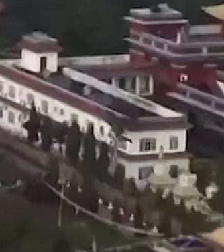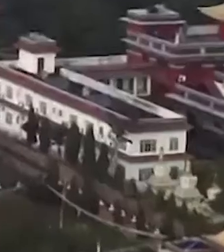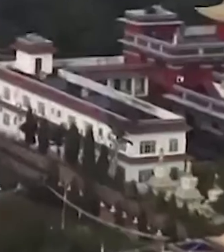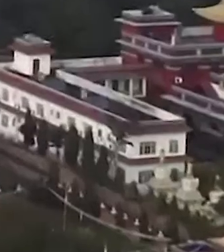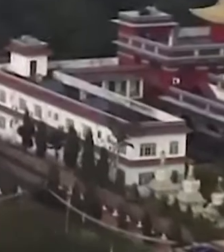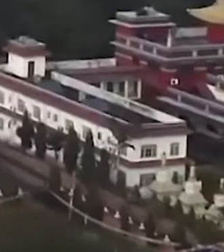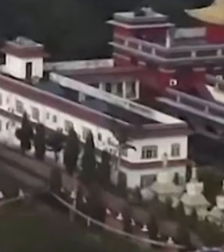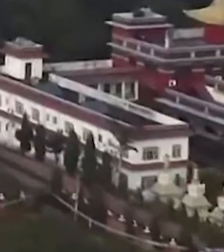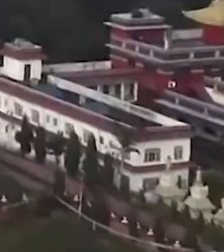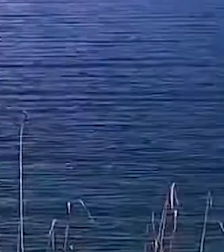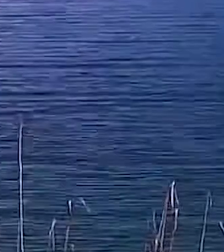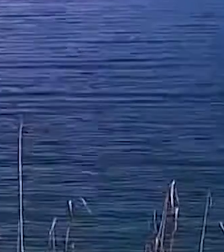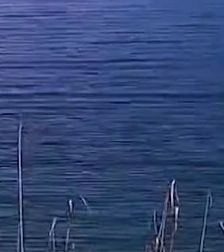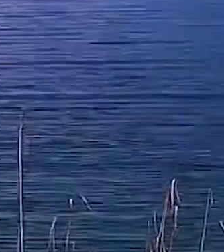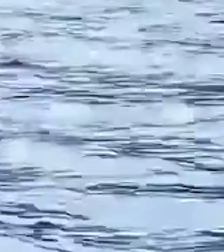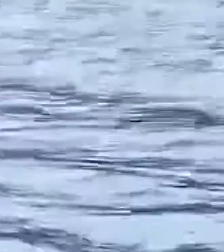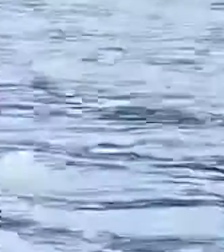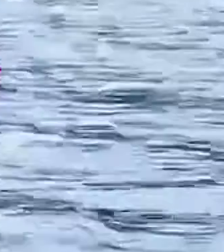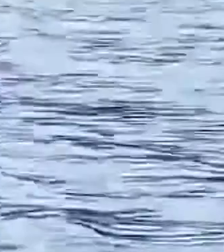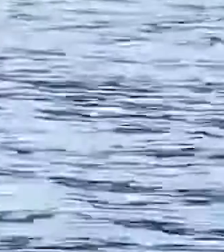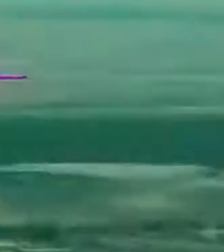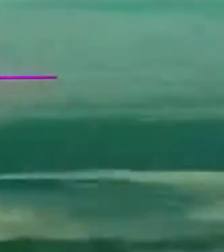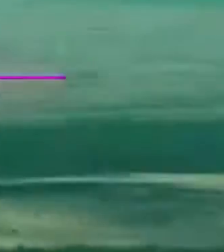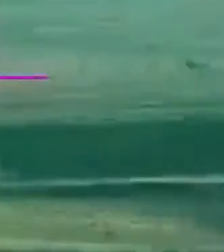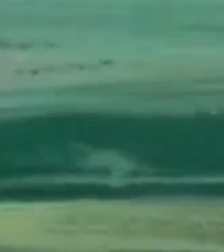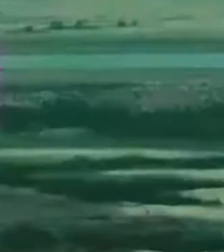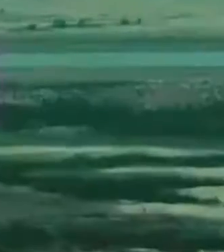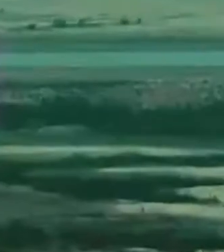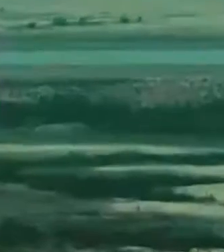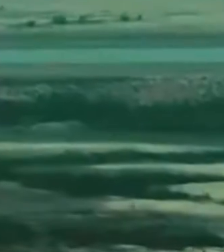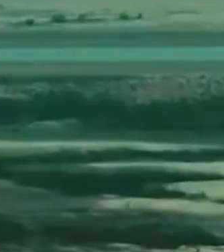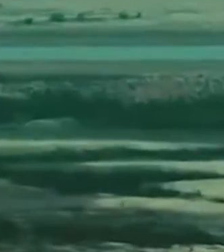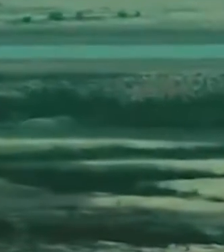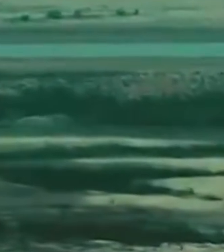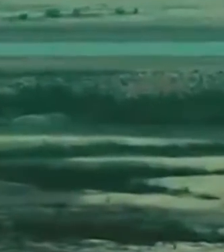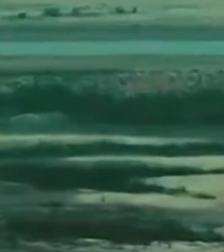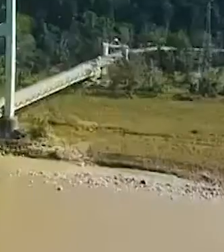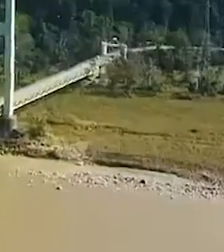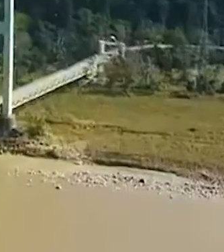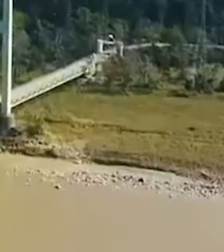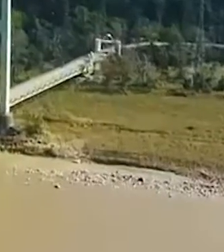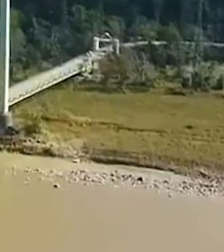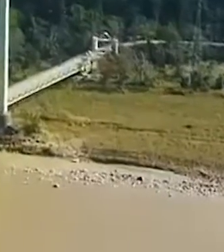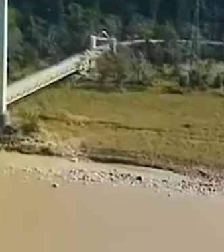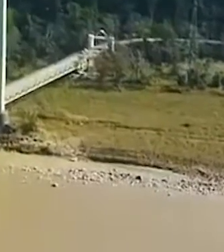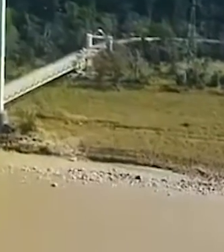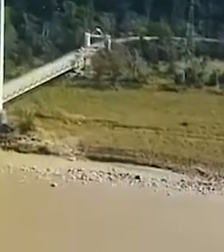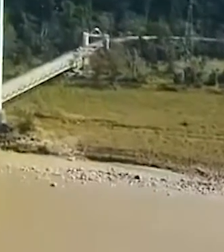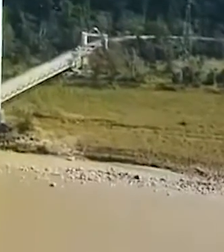पश्चिम नेपालको लुम्बिनी, कर्णाली र सुदूर पश्चिमको एक मुस्त आवाज,